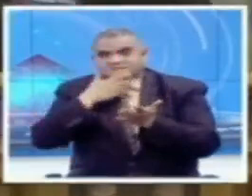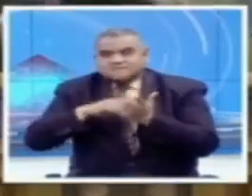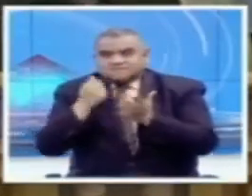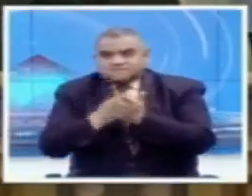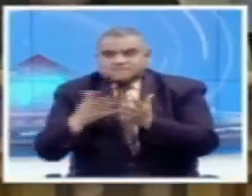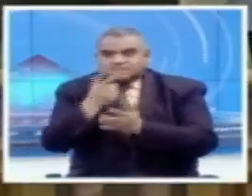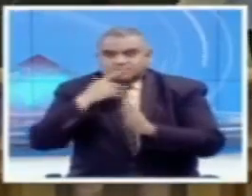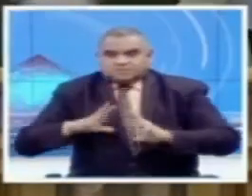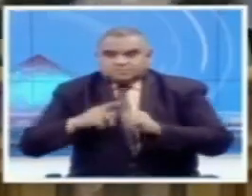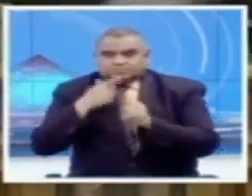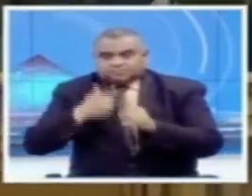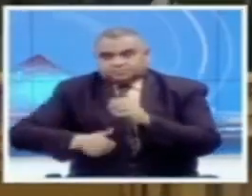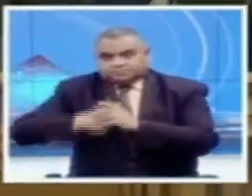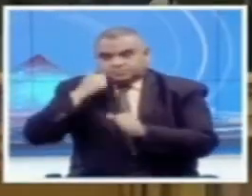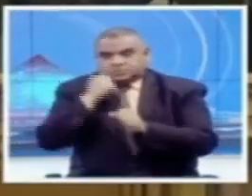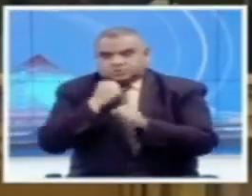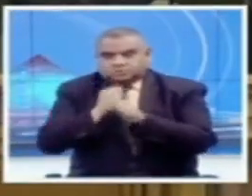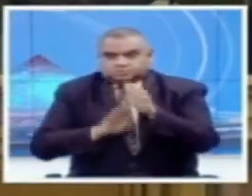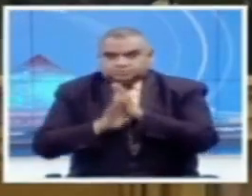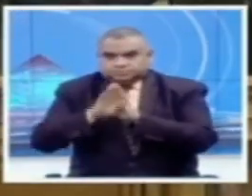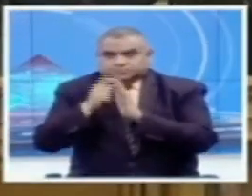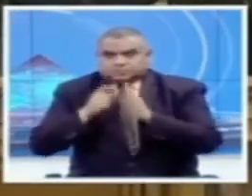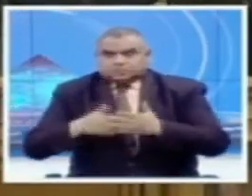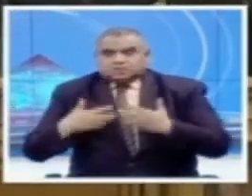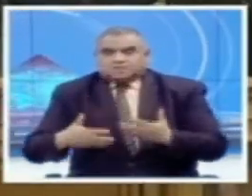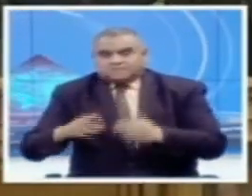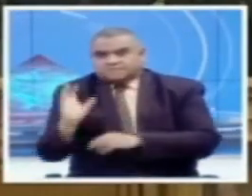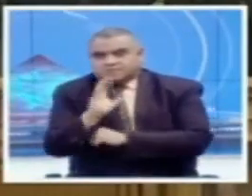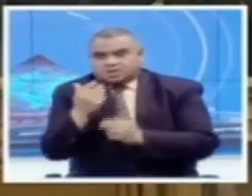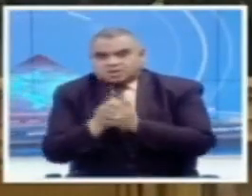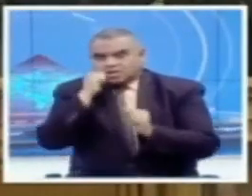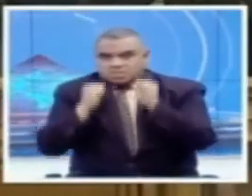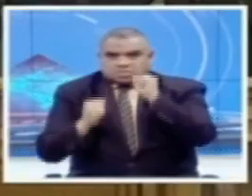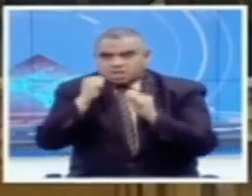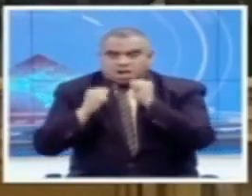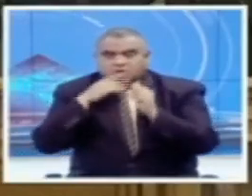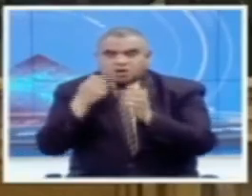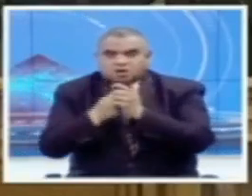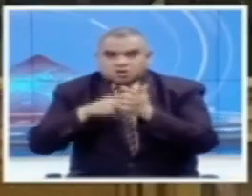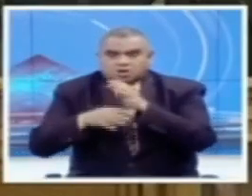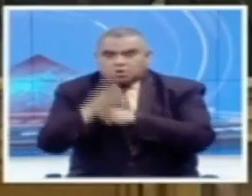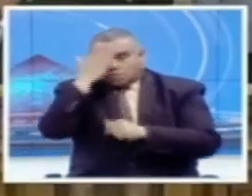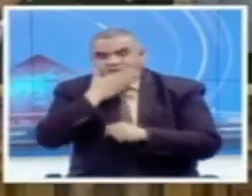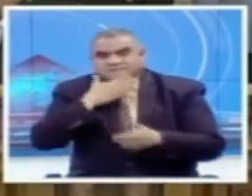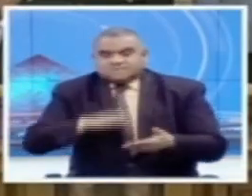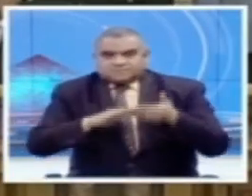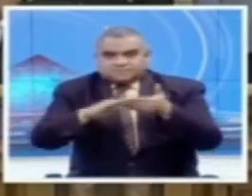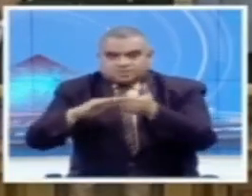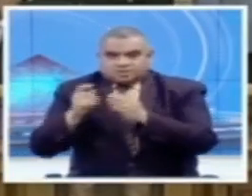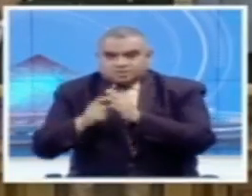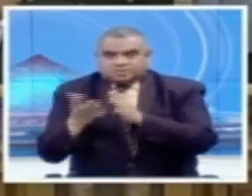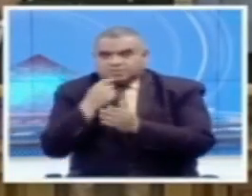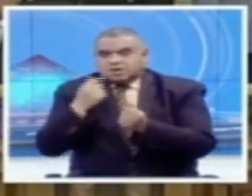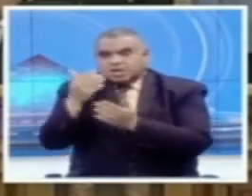الطاقة وتطوير ورفع كفاءتها وتسهيل الوصول للطاقة لدعم التنمية في إفريقيا. ولضخ